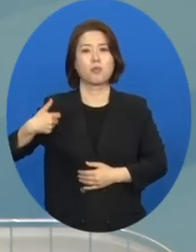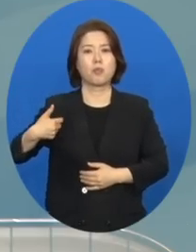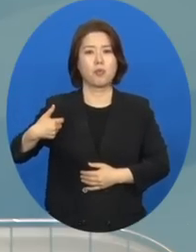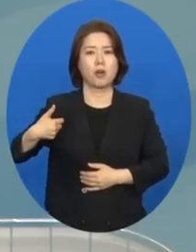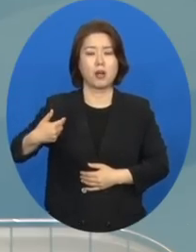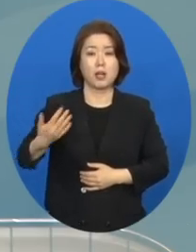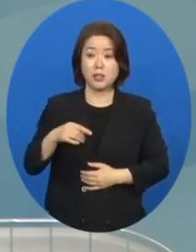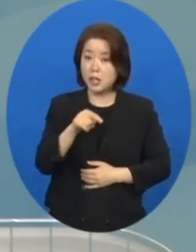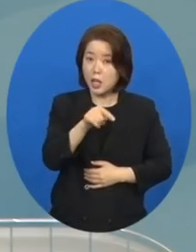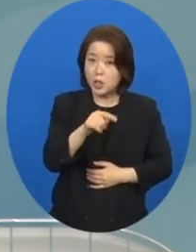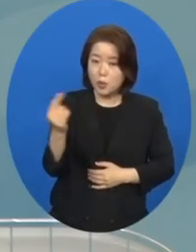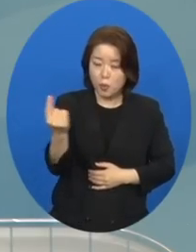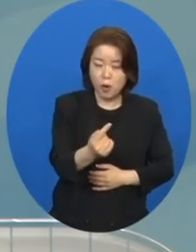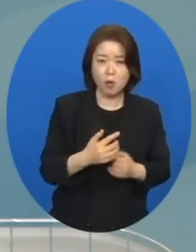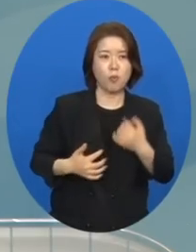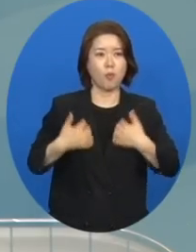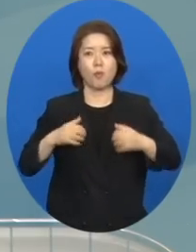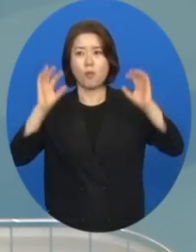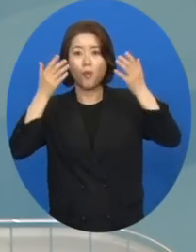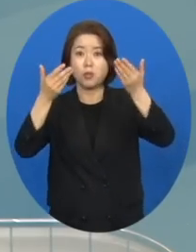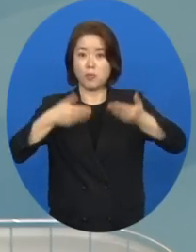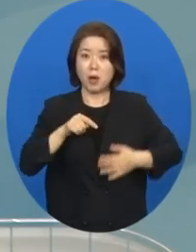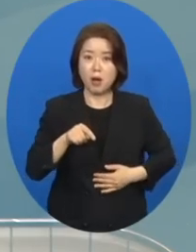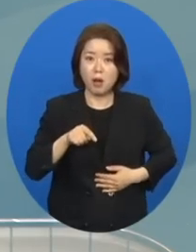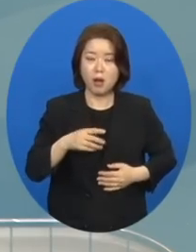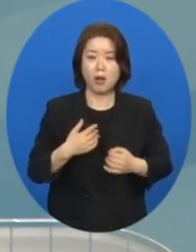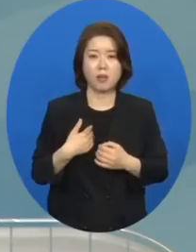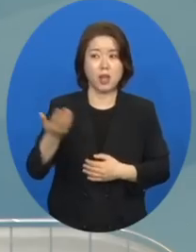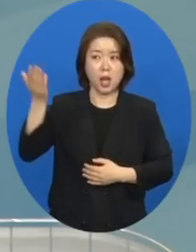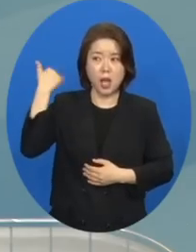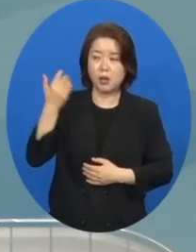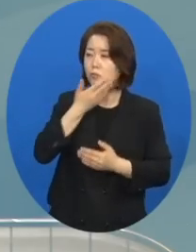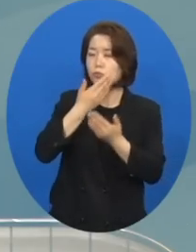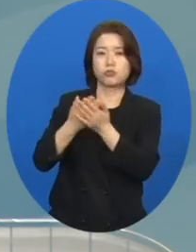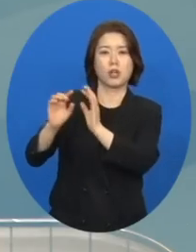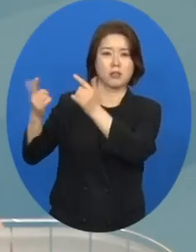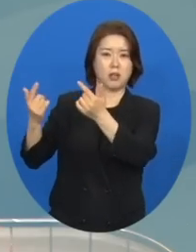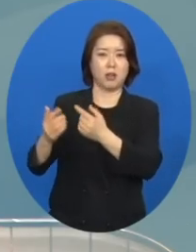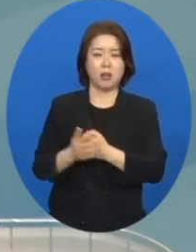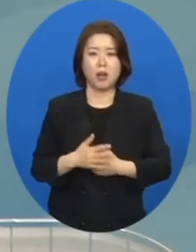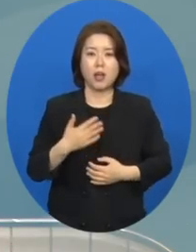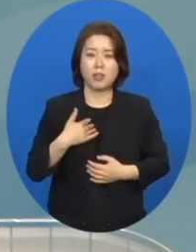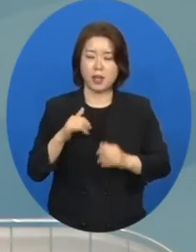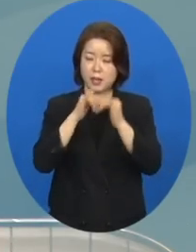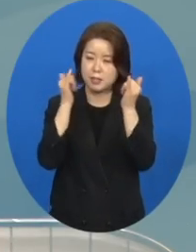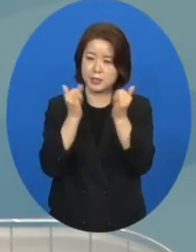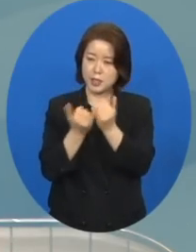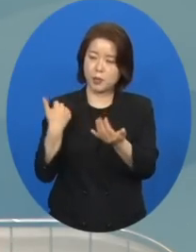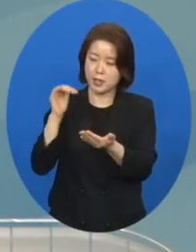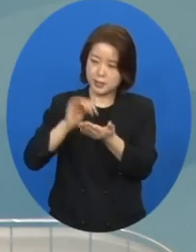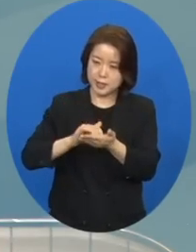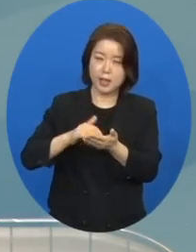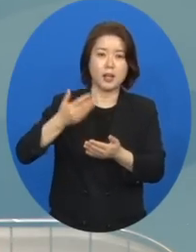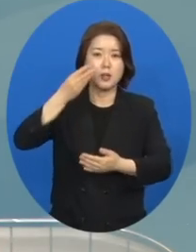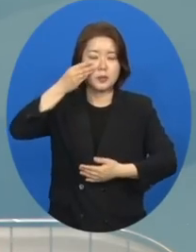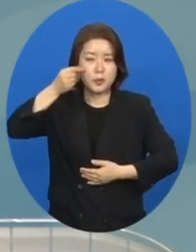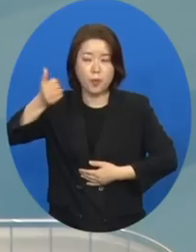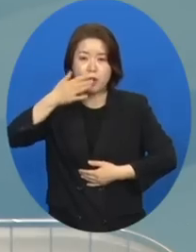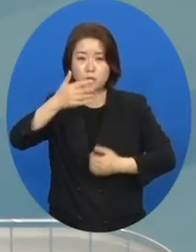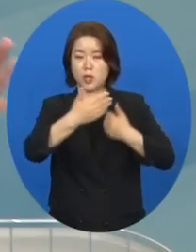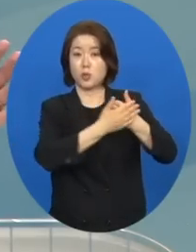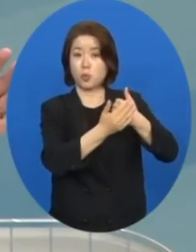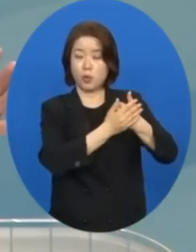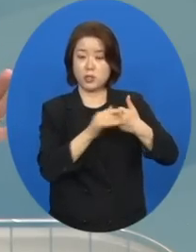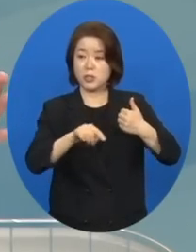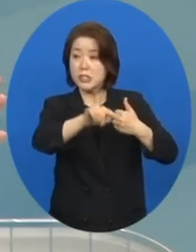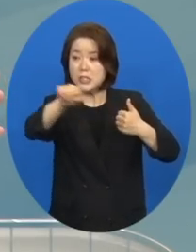이곳에서 전 환영을 받았습니다 저의 과거는 중요하지 않았습니다 저는 제가 사회로 다시 잘 돌아가서 적응할 수 있도록 도와주는